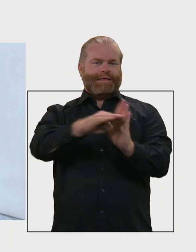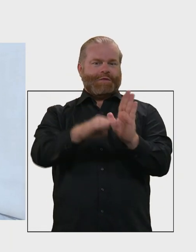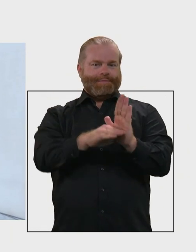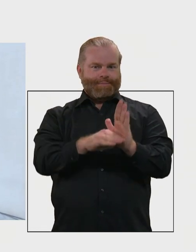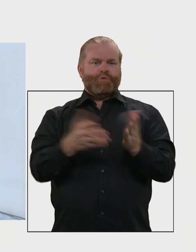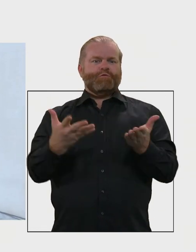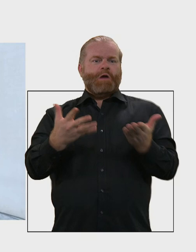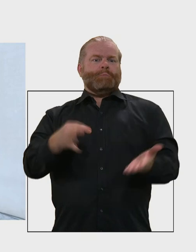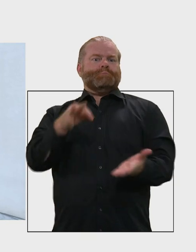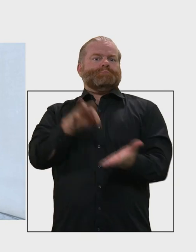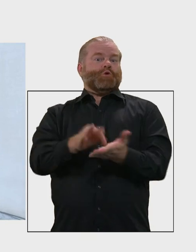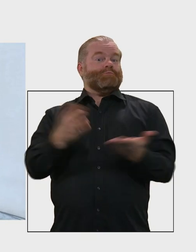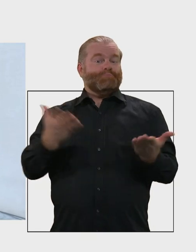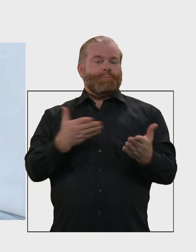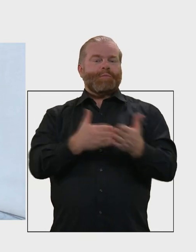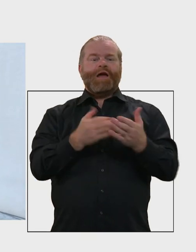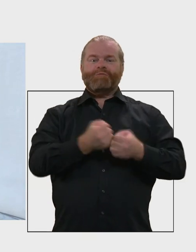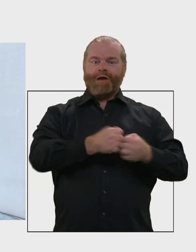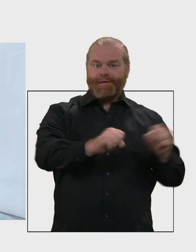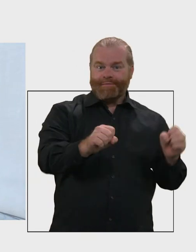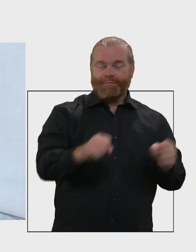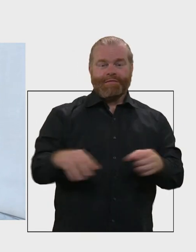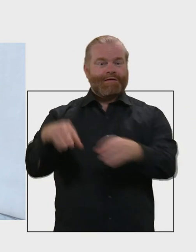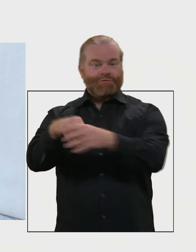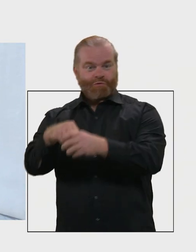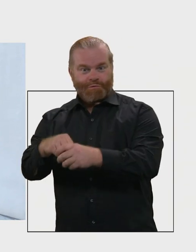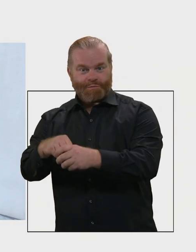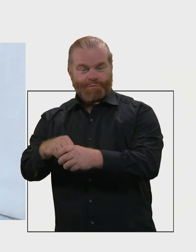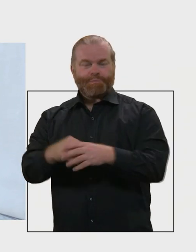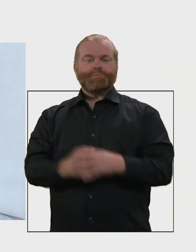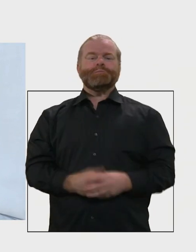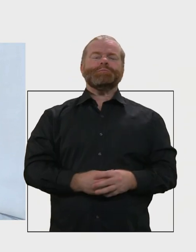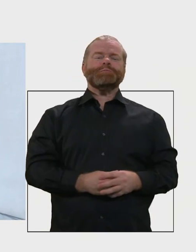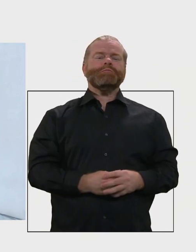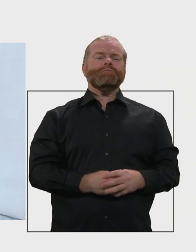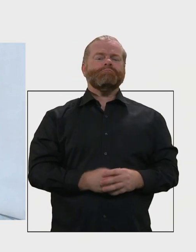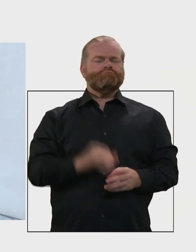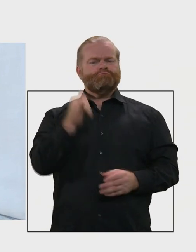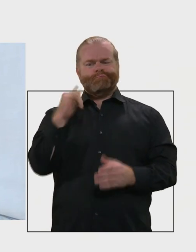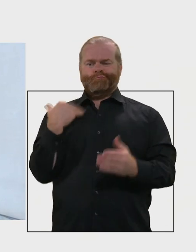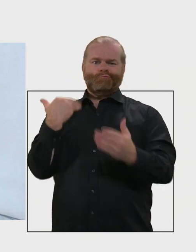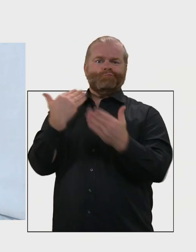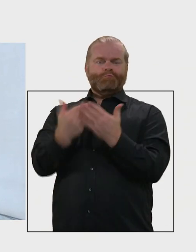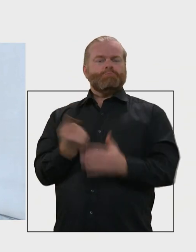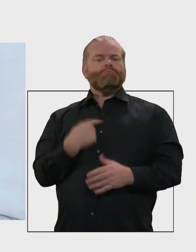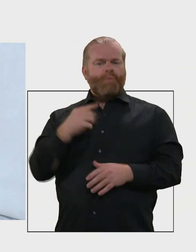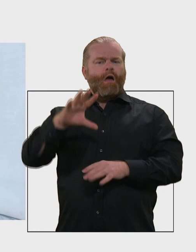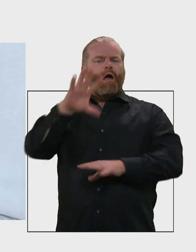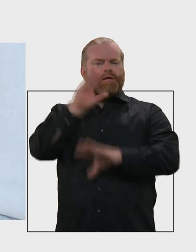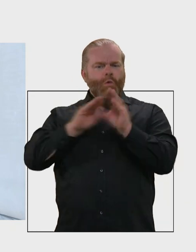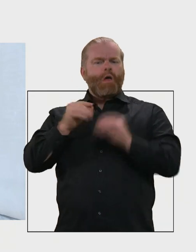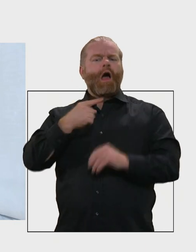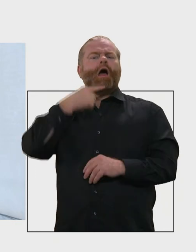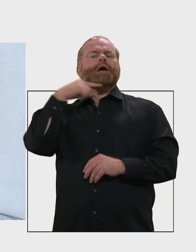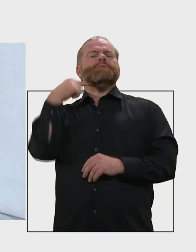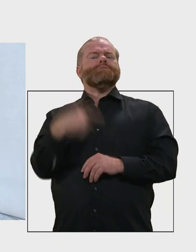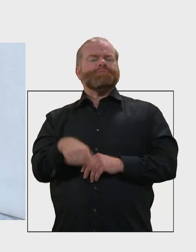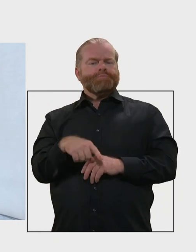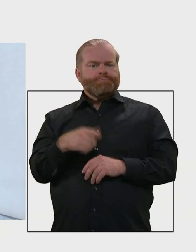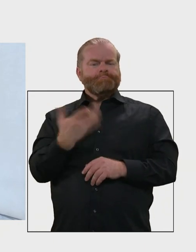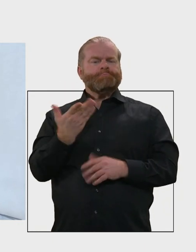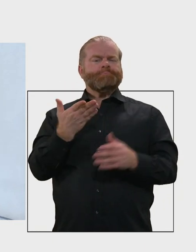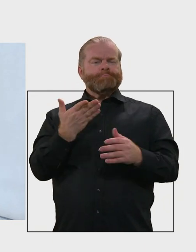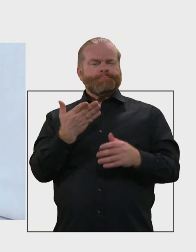wichtig das für unsere Gesellschaft ist. Und wir werden heute Abend hier von verschiedenen fachkundigen Menschen ihre